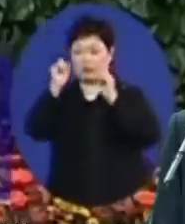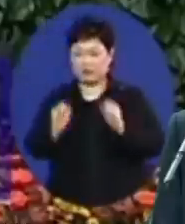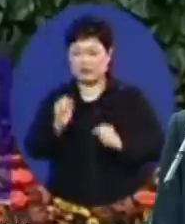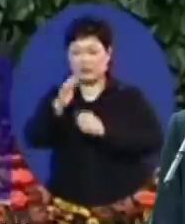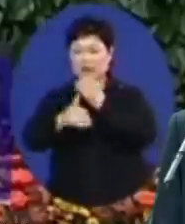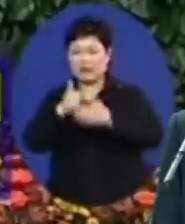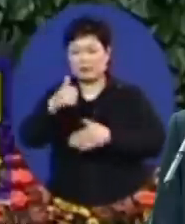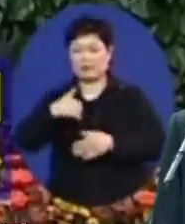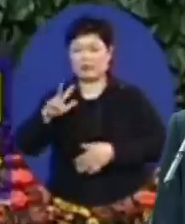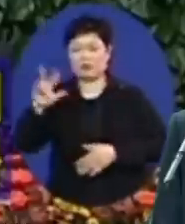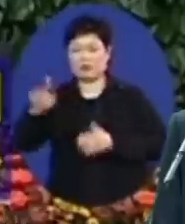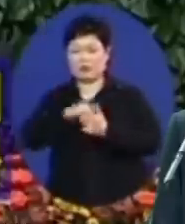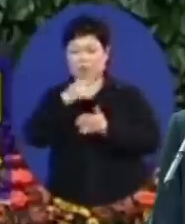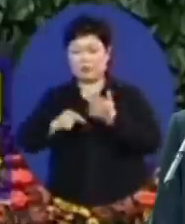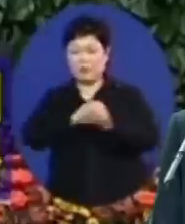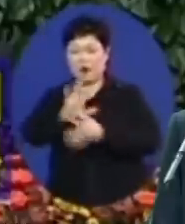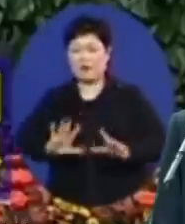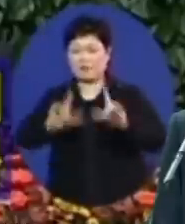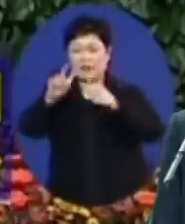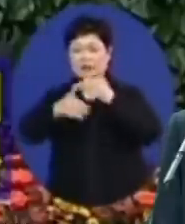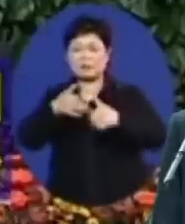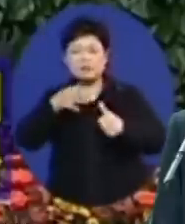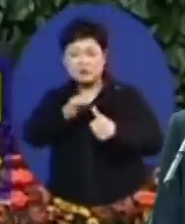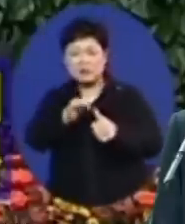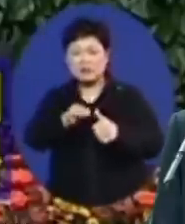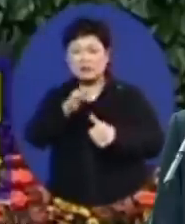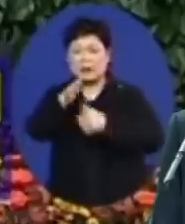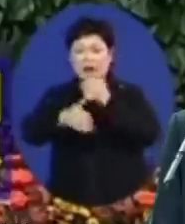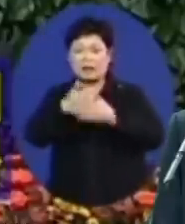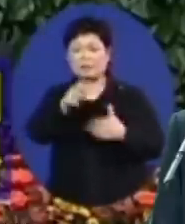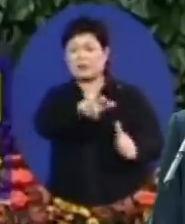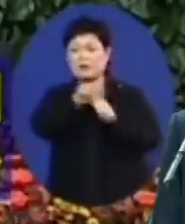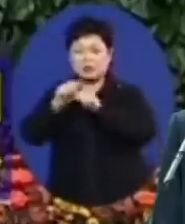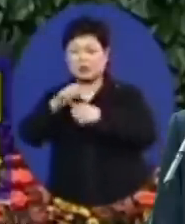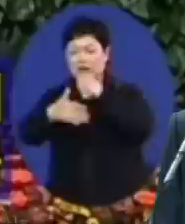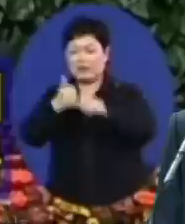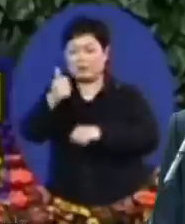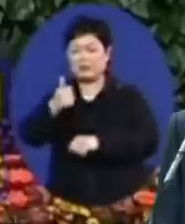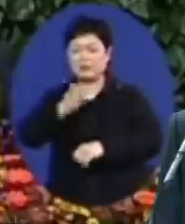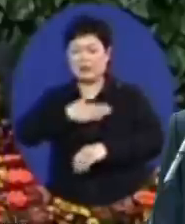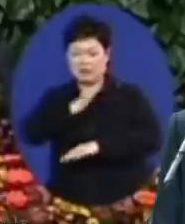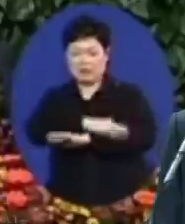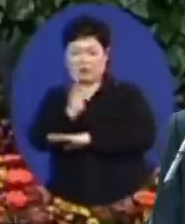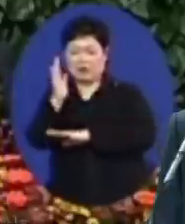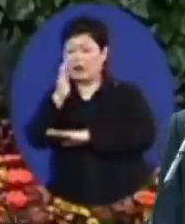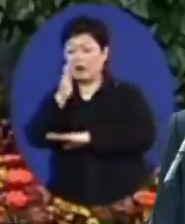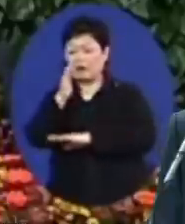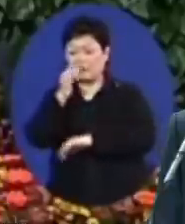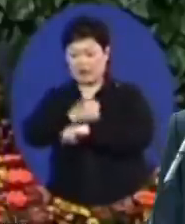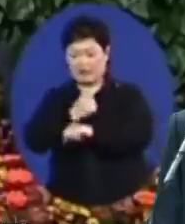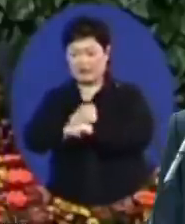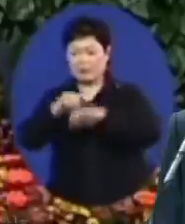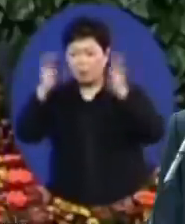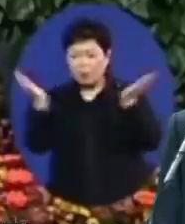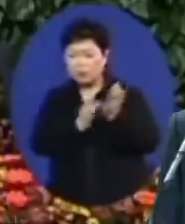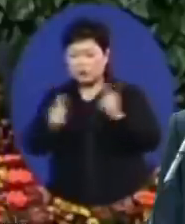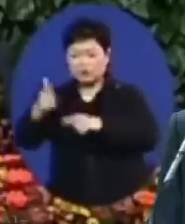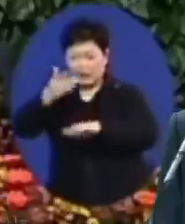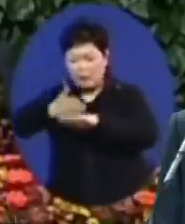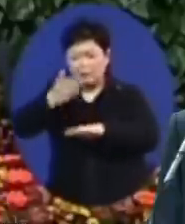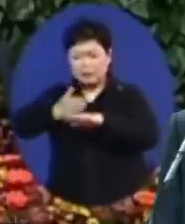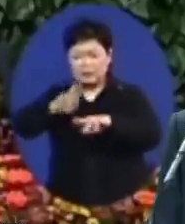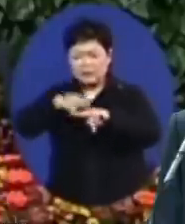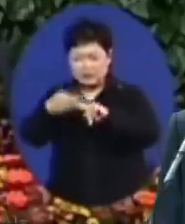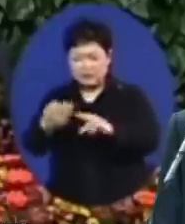갚으며 환난 날에 나를 부르라 내가 너를 건지리니 내가 나를 영화롭게 하리로다. 모든 것을 감사로 제사를 드리고